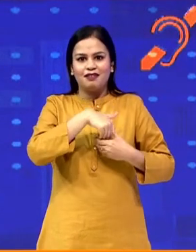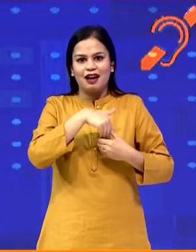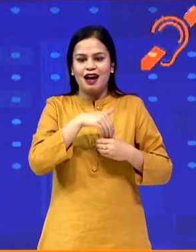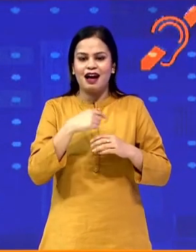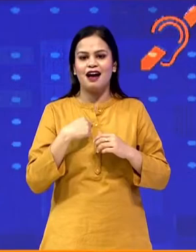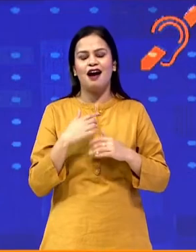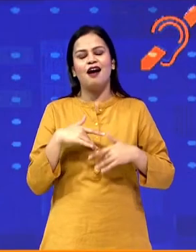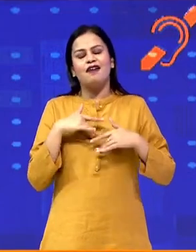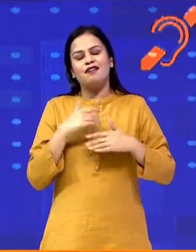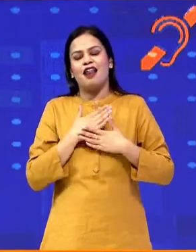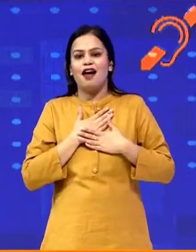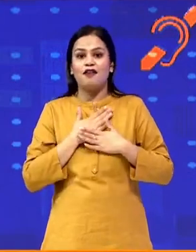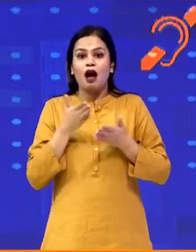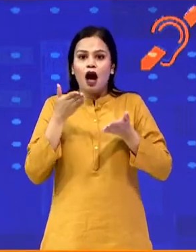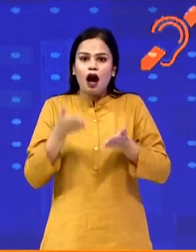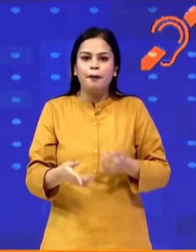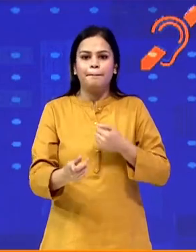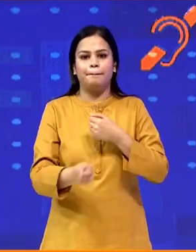गुनहगारों की तरह